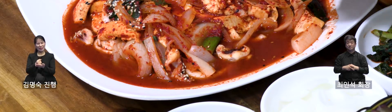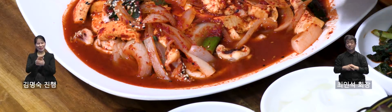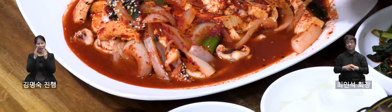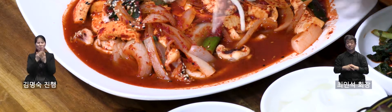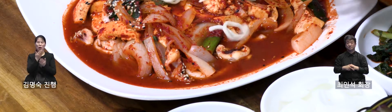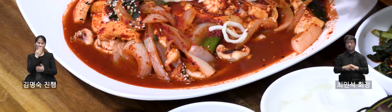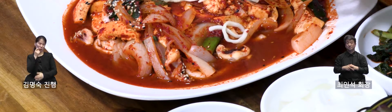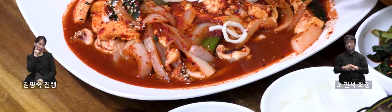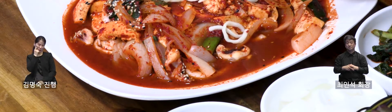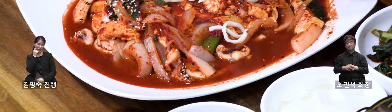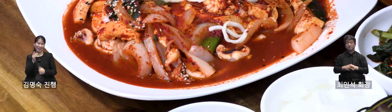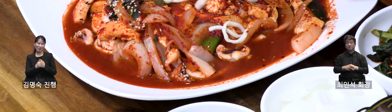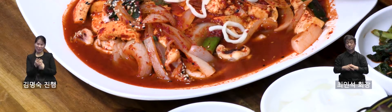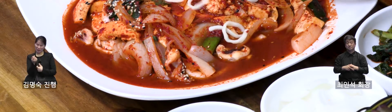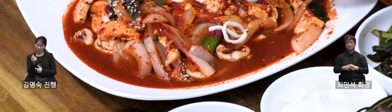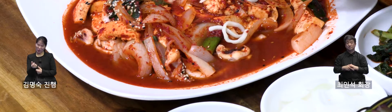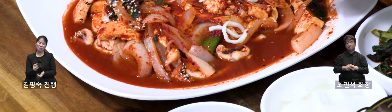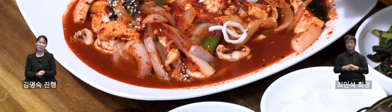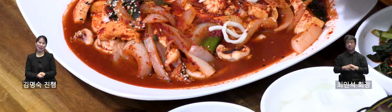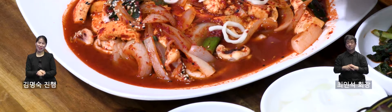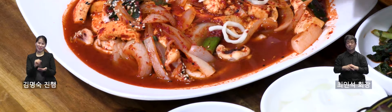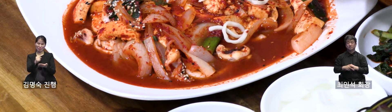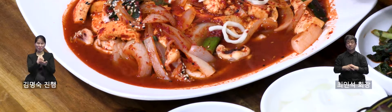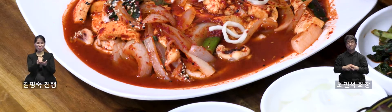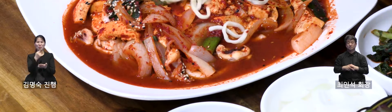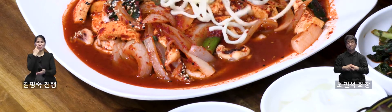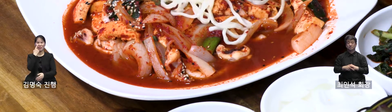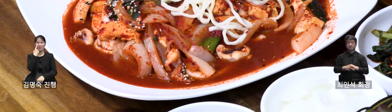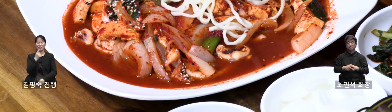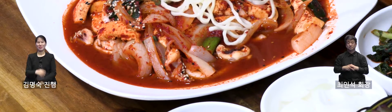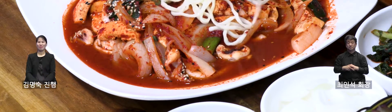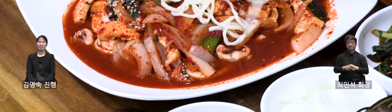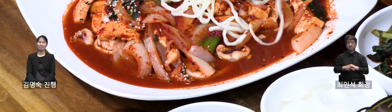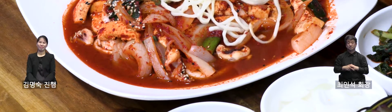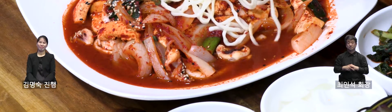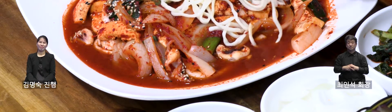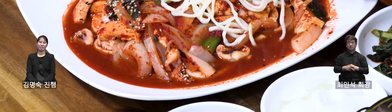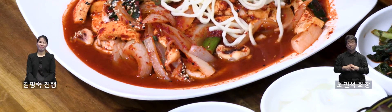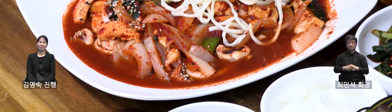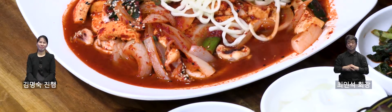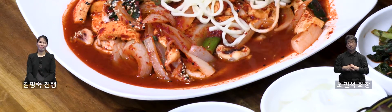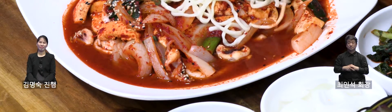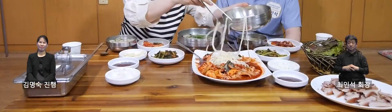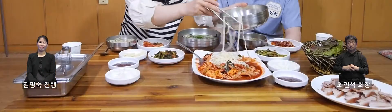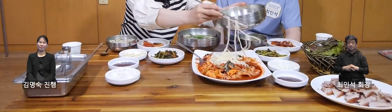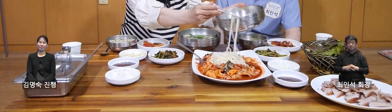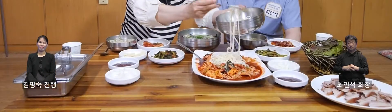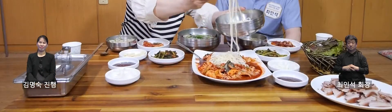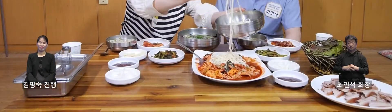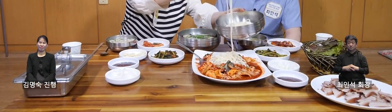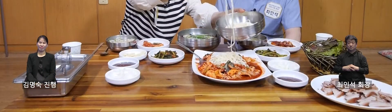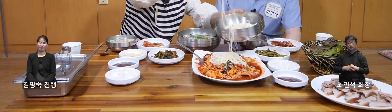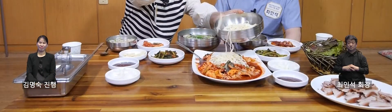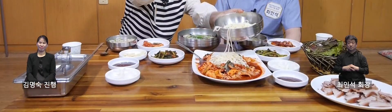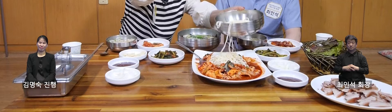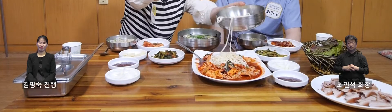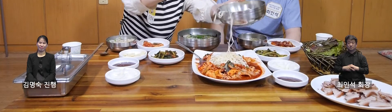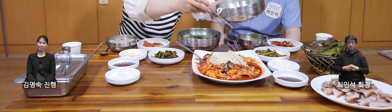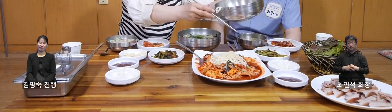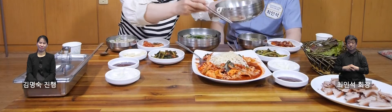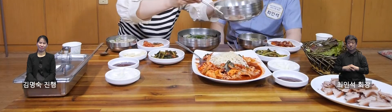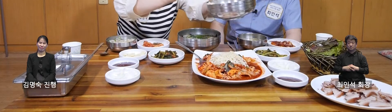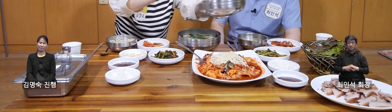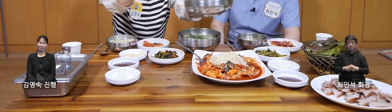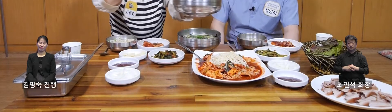먹으니까 조금만 하도록 하겠습니다. 자, 아우 벌써냐?